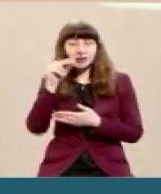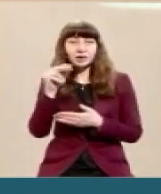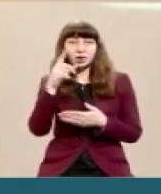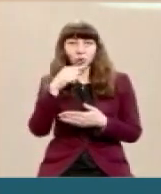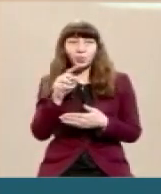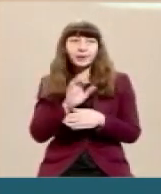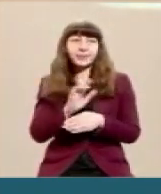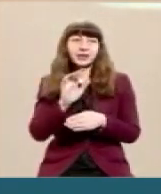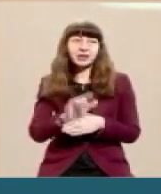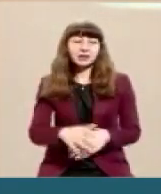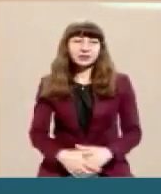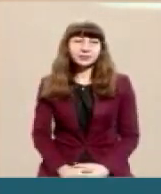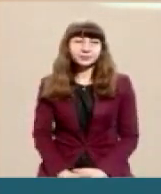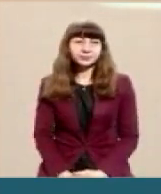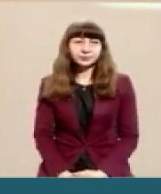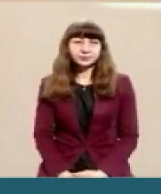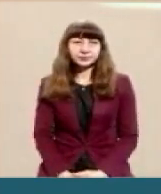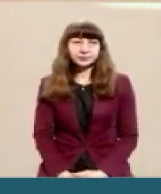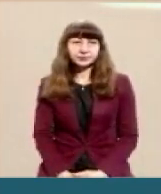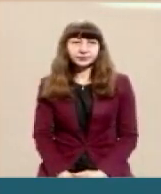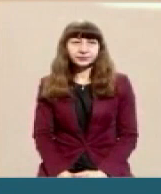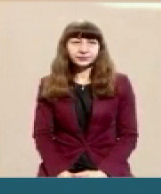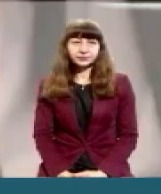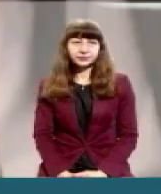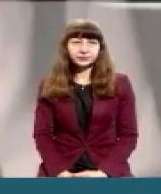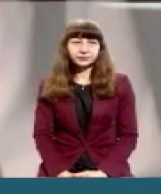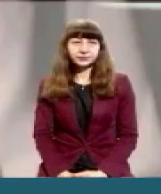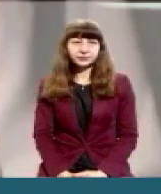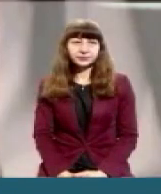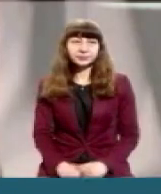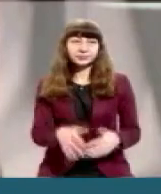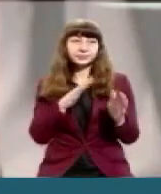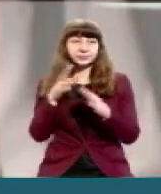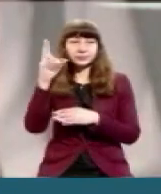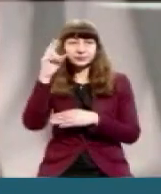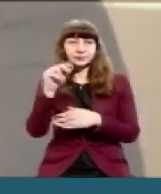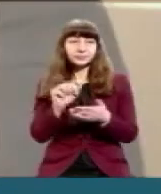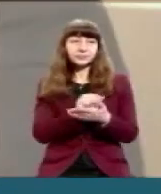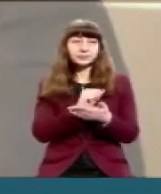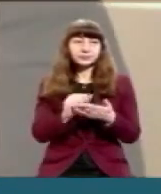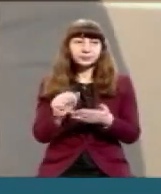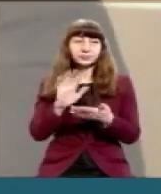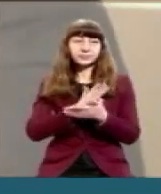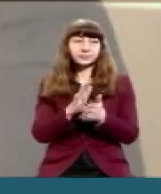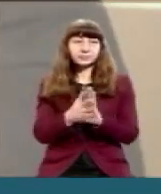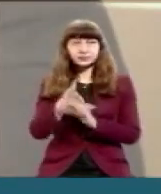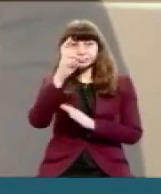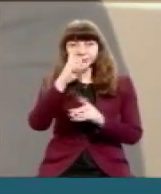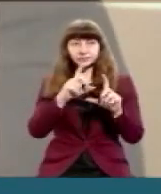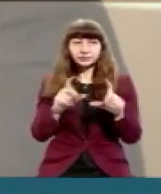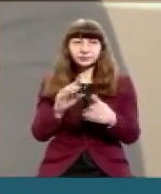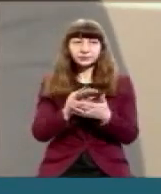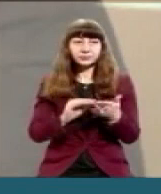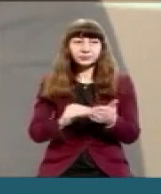о назначении контрольного мероприятия, на основании которого оно проведено. Процессы цифровизации документов и услуг в госорганах продолжаются.